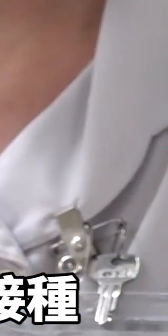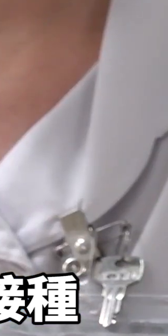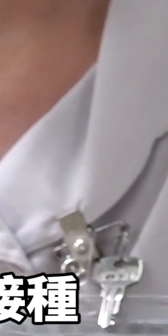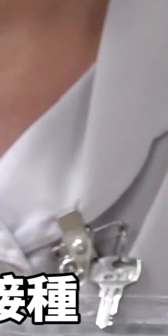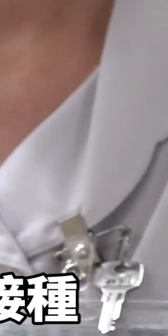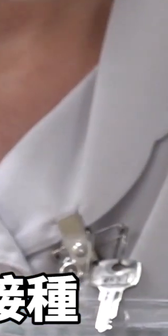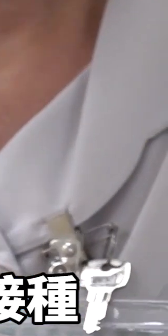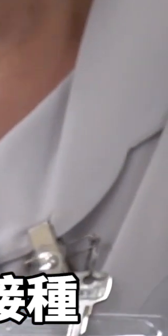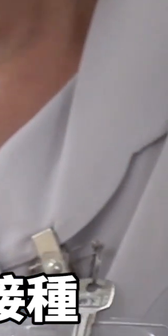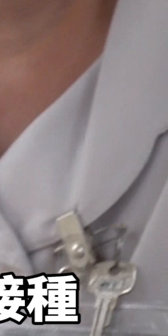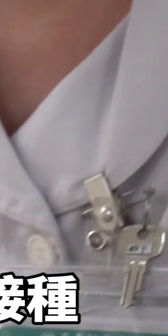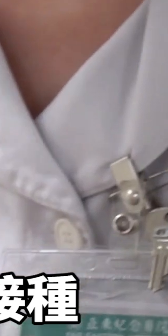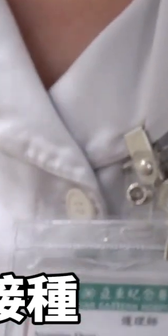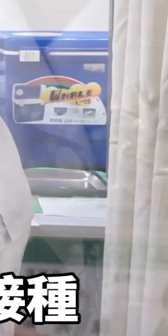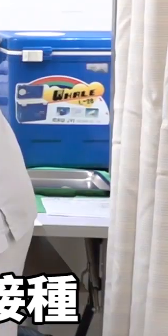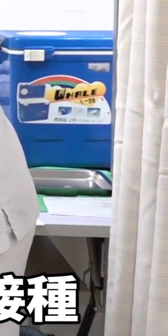徐先生，你可以转正面一点吗？